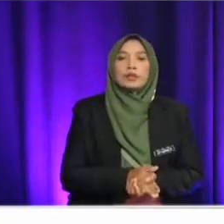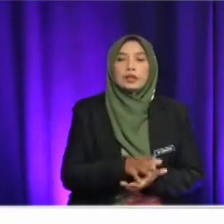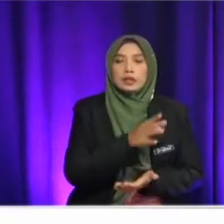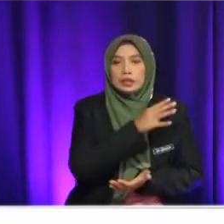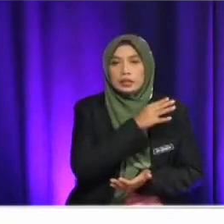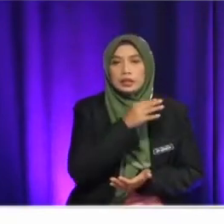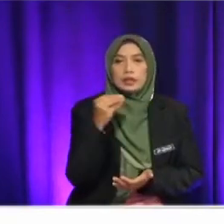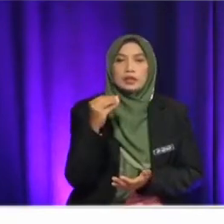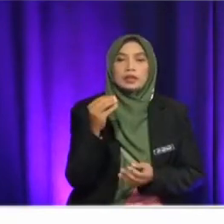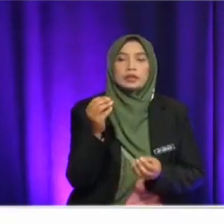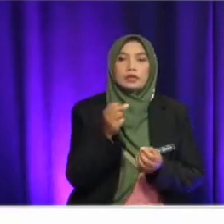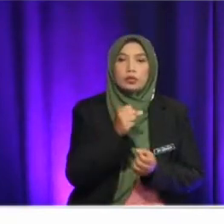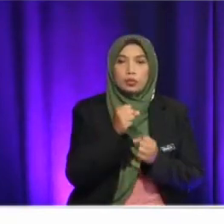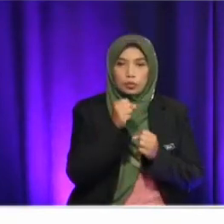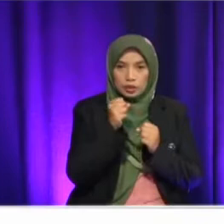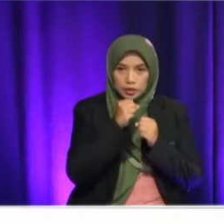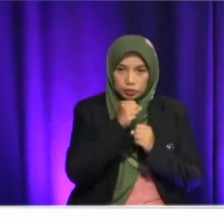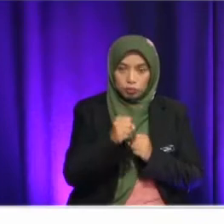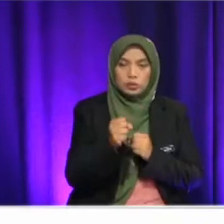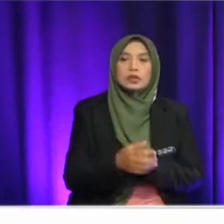diuar-uarkan di kaca televisyen dan media sosial.